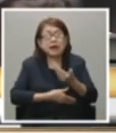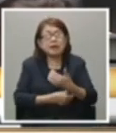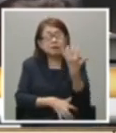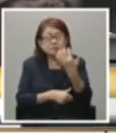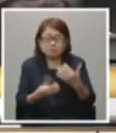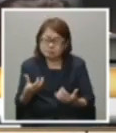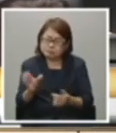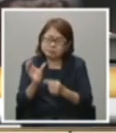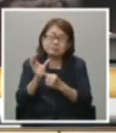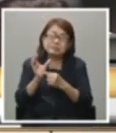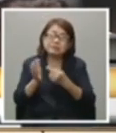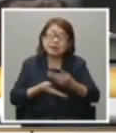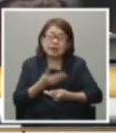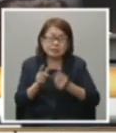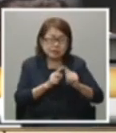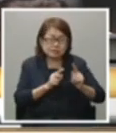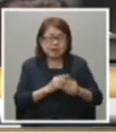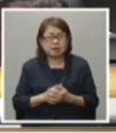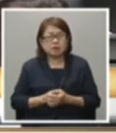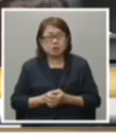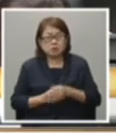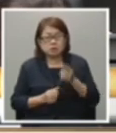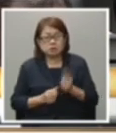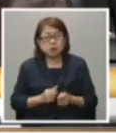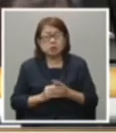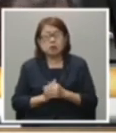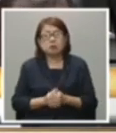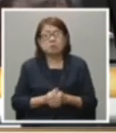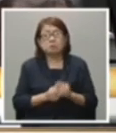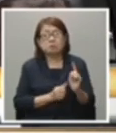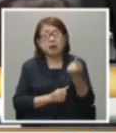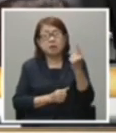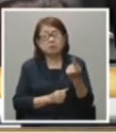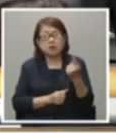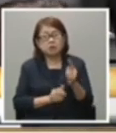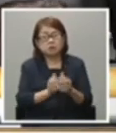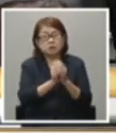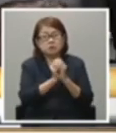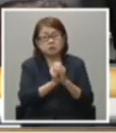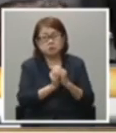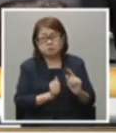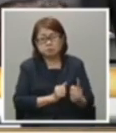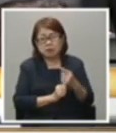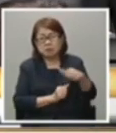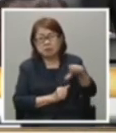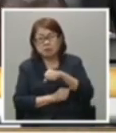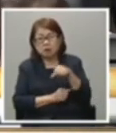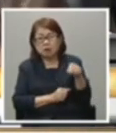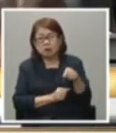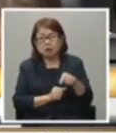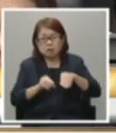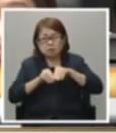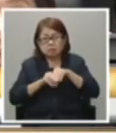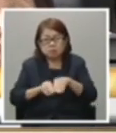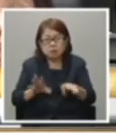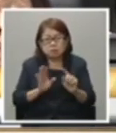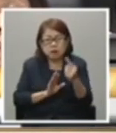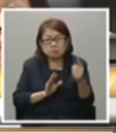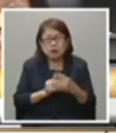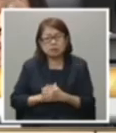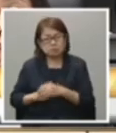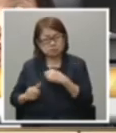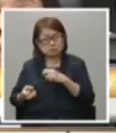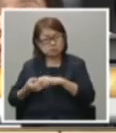ซไทยจะต้องไปสู้กับกลุ่มทุนใหญ่ในลักษณะนี้เขาบอกว่